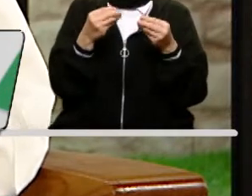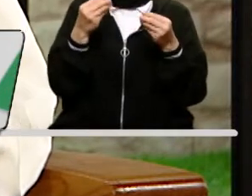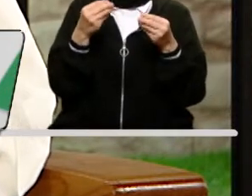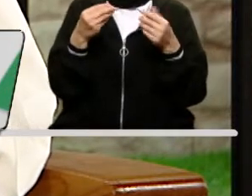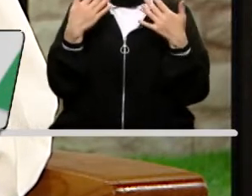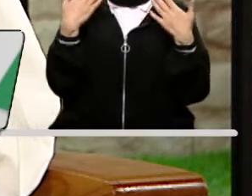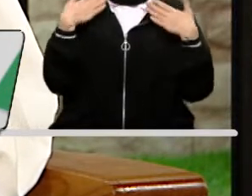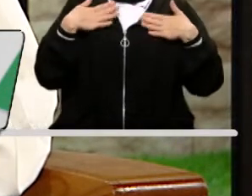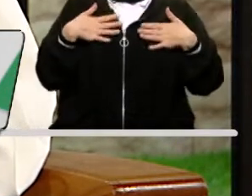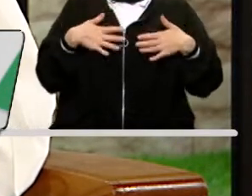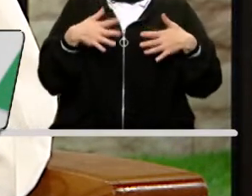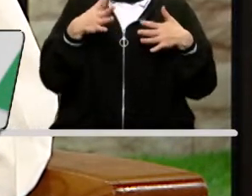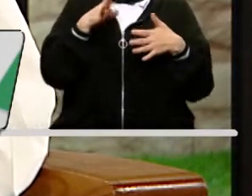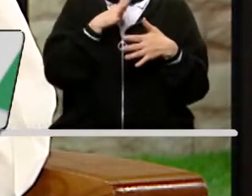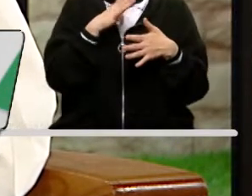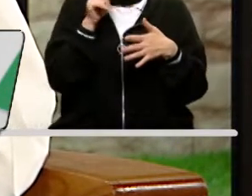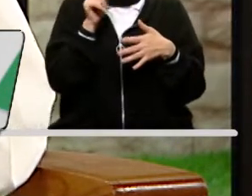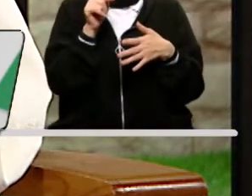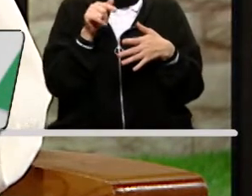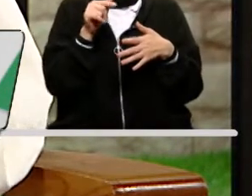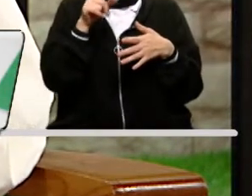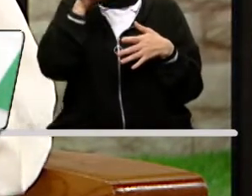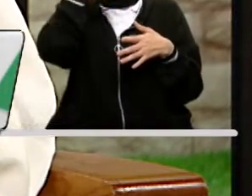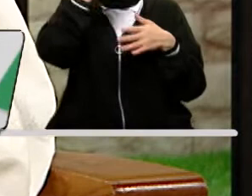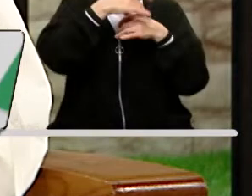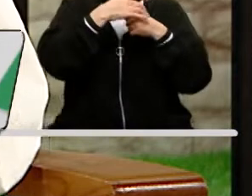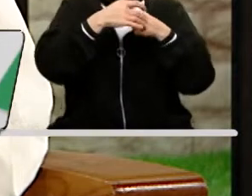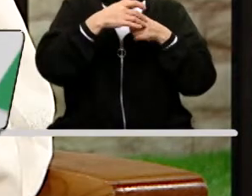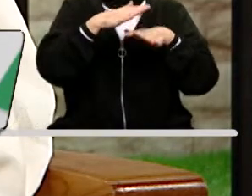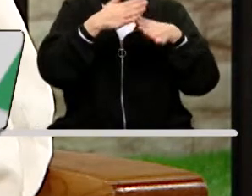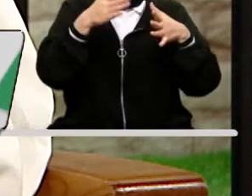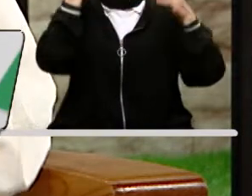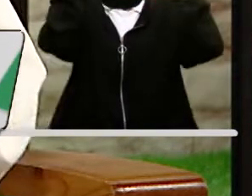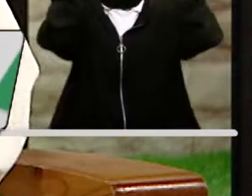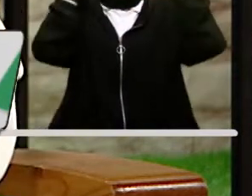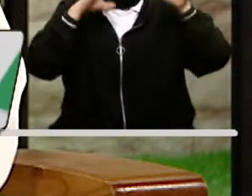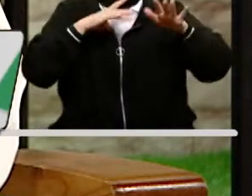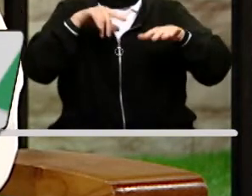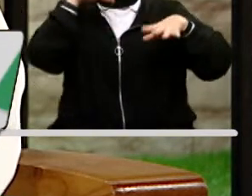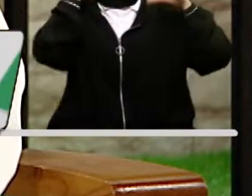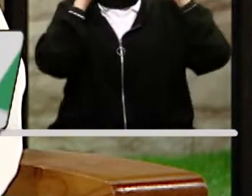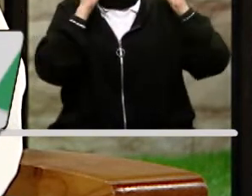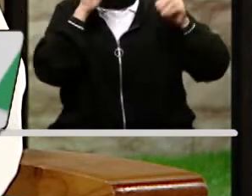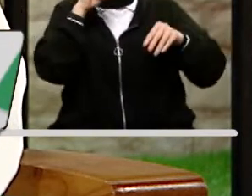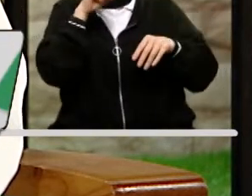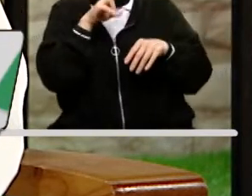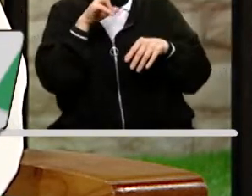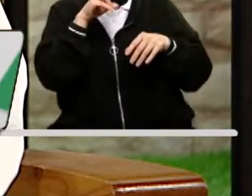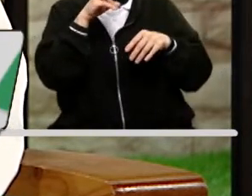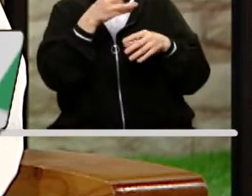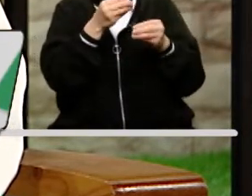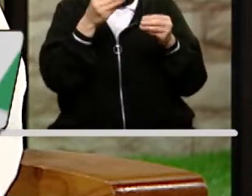veriyor. Adetini veriyor, geleneğini veriyor. Ve o porselen tabakların işlenişleri de böyle. Hakikaten çok hayran kalmıştım